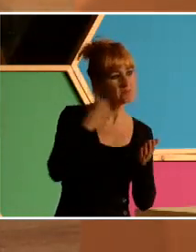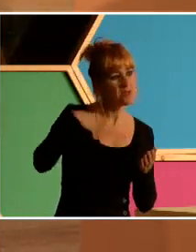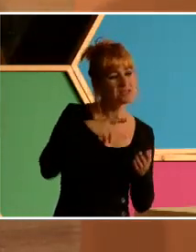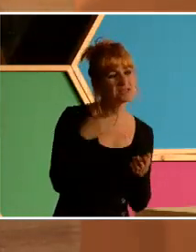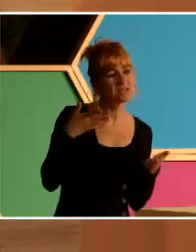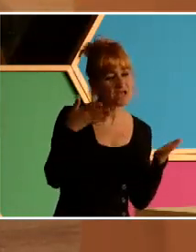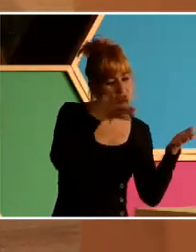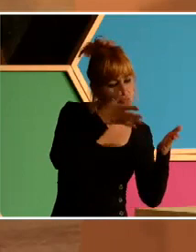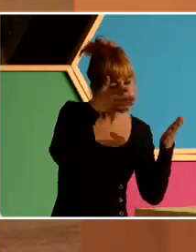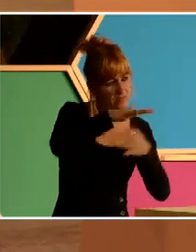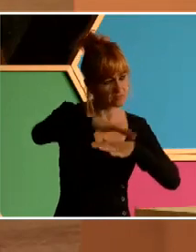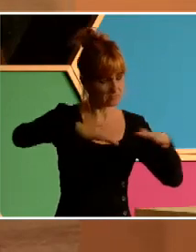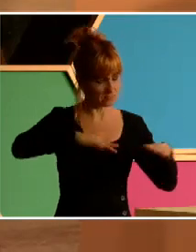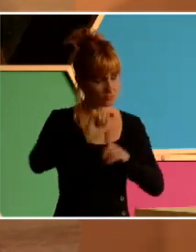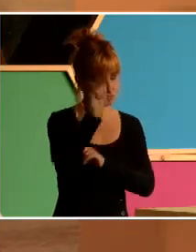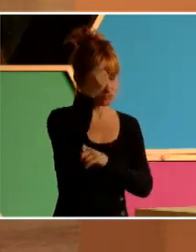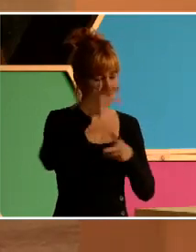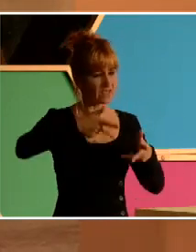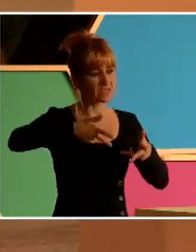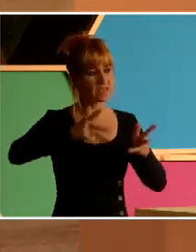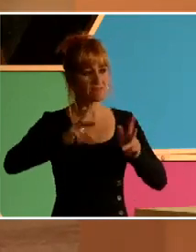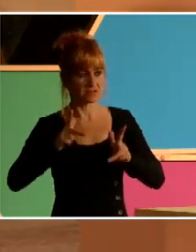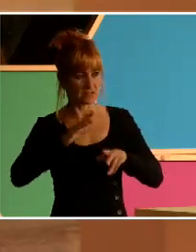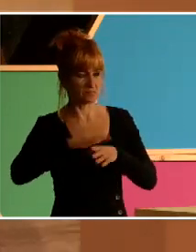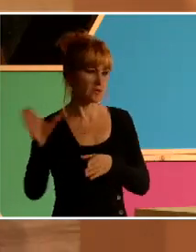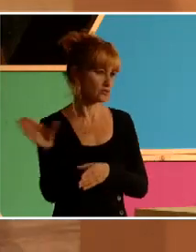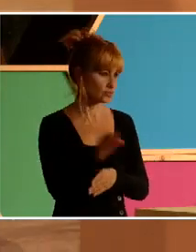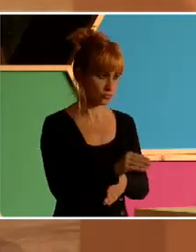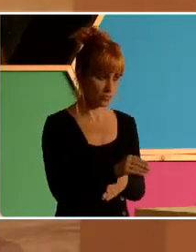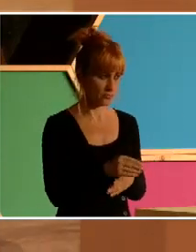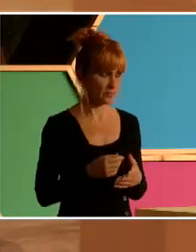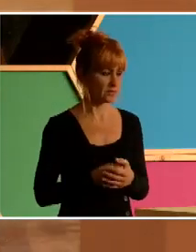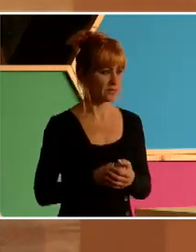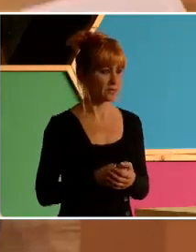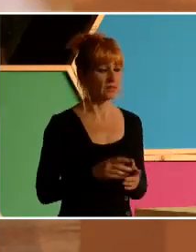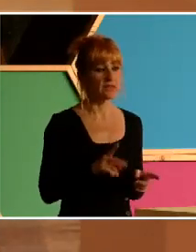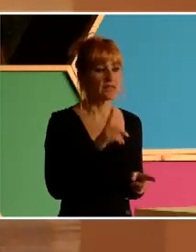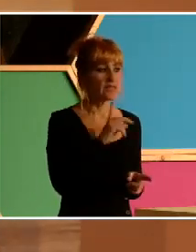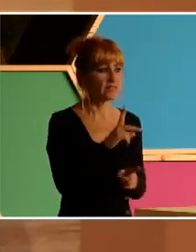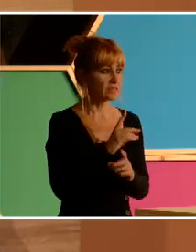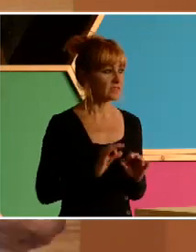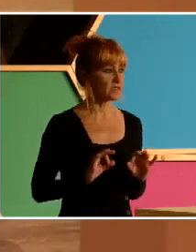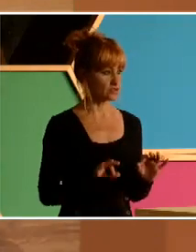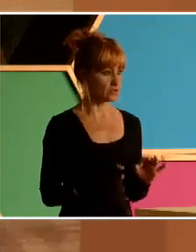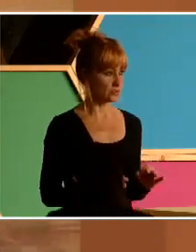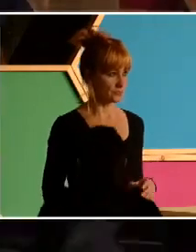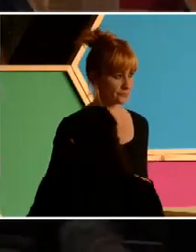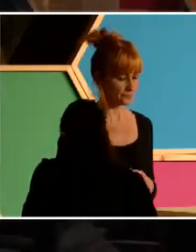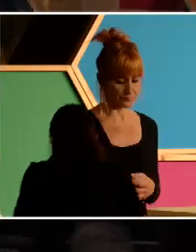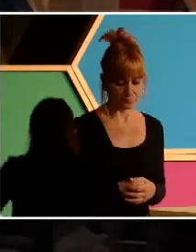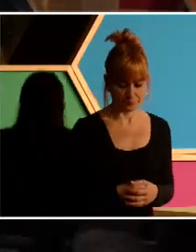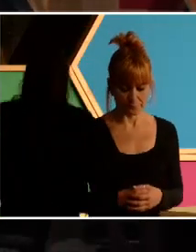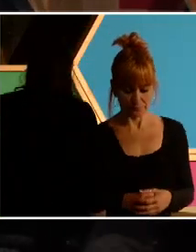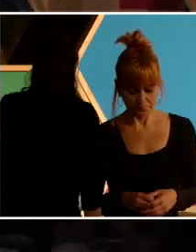drets i en llibertats per tothom, per absolutament tothom. I dit això, sí.